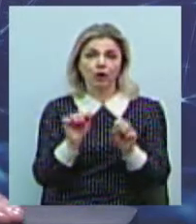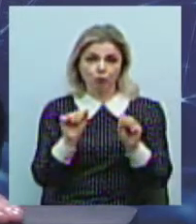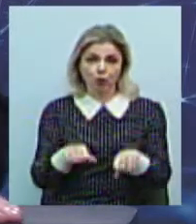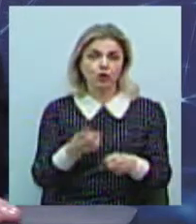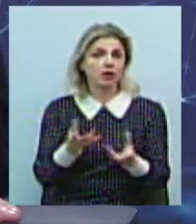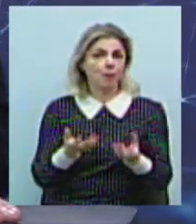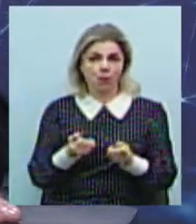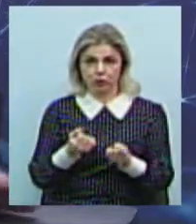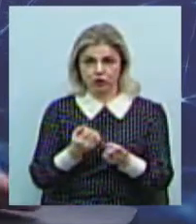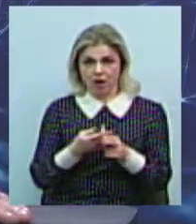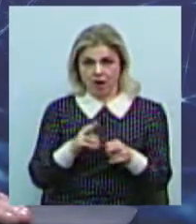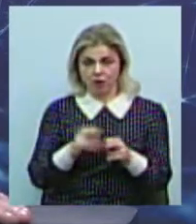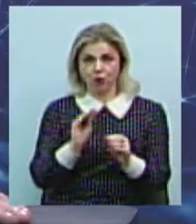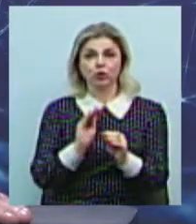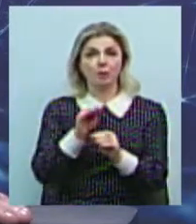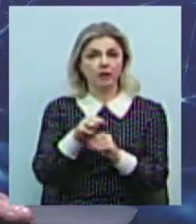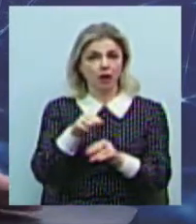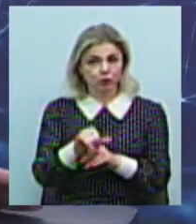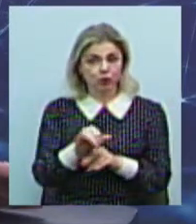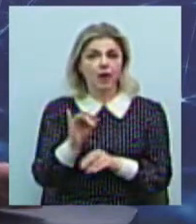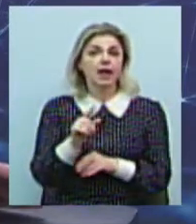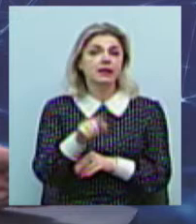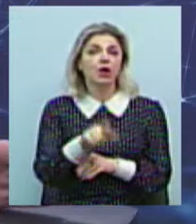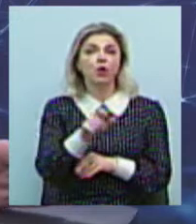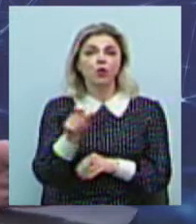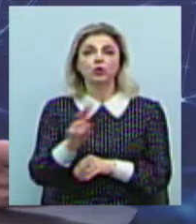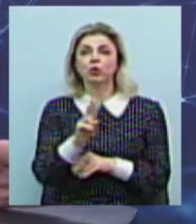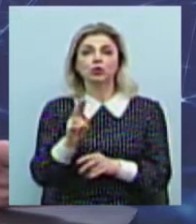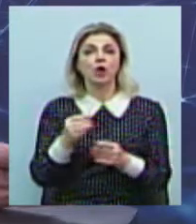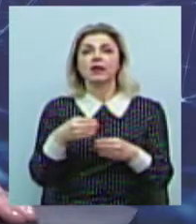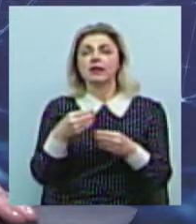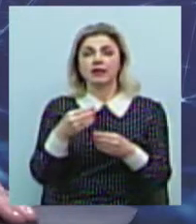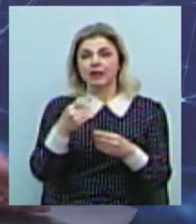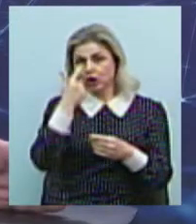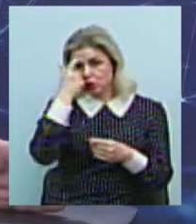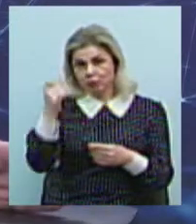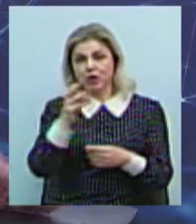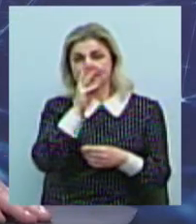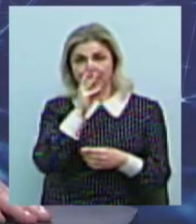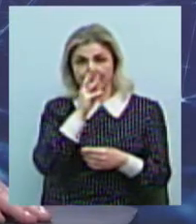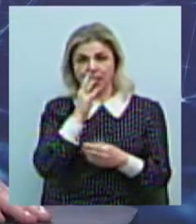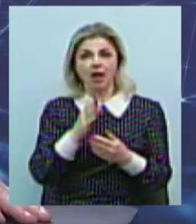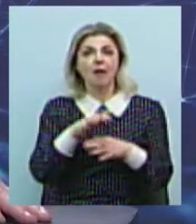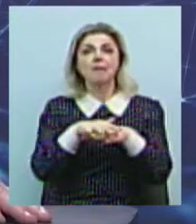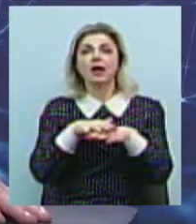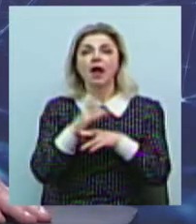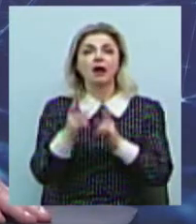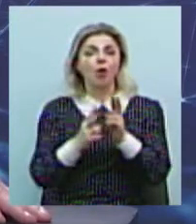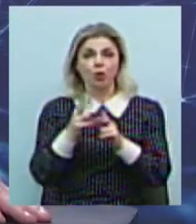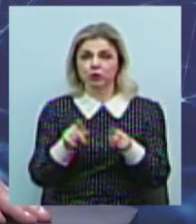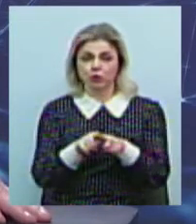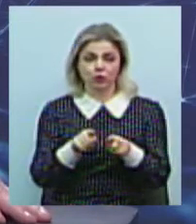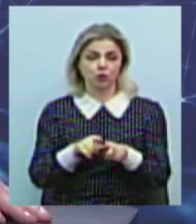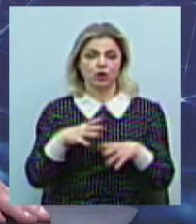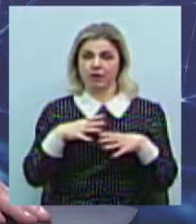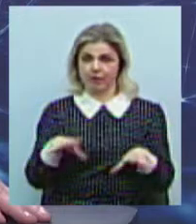кажуть, свою доплату. Ну і відповідно ті люди, які не надавали заробітну плату, то їм відповідно перерахунку такого теж не